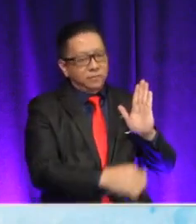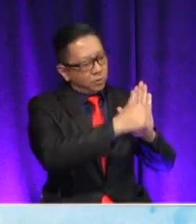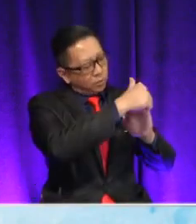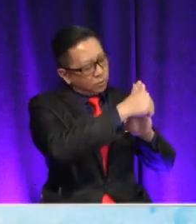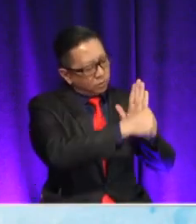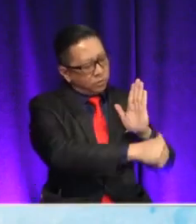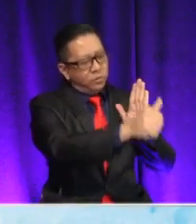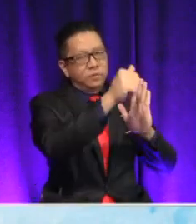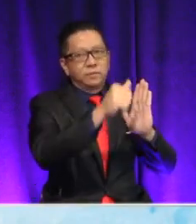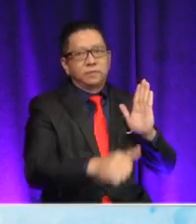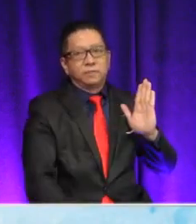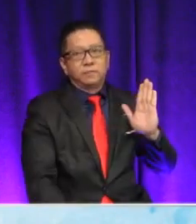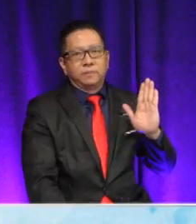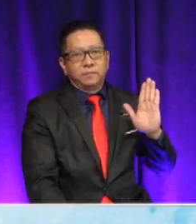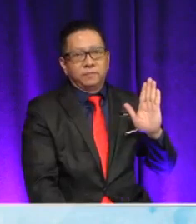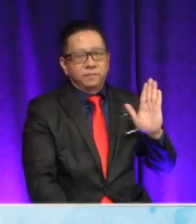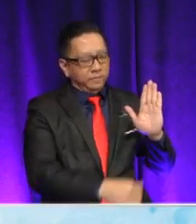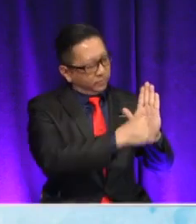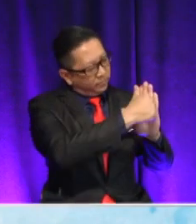turun Oke